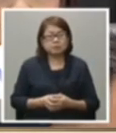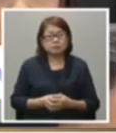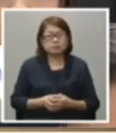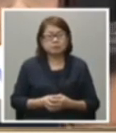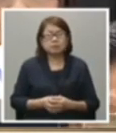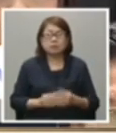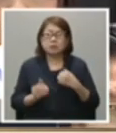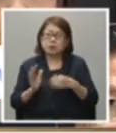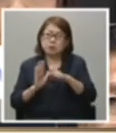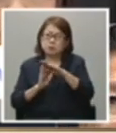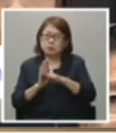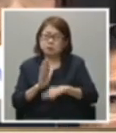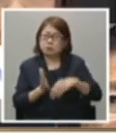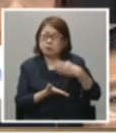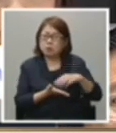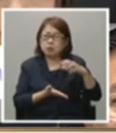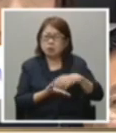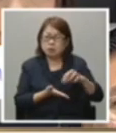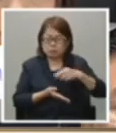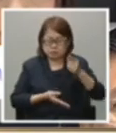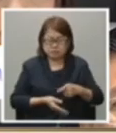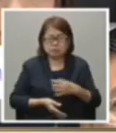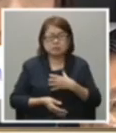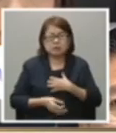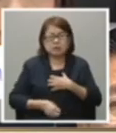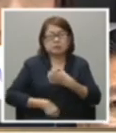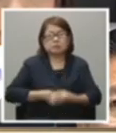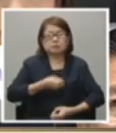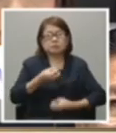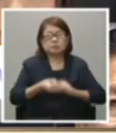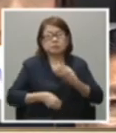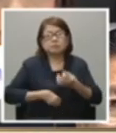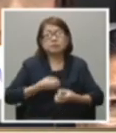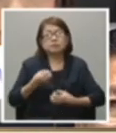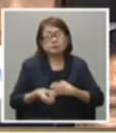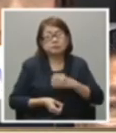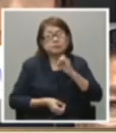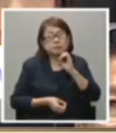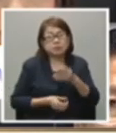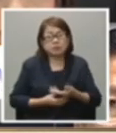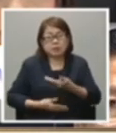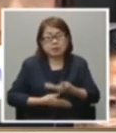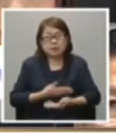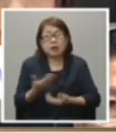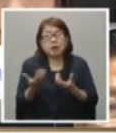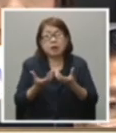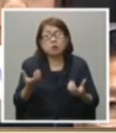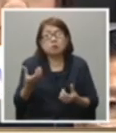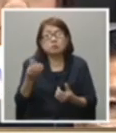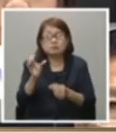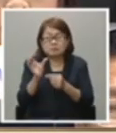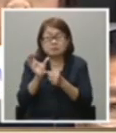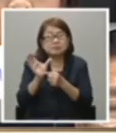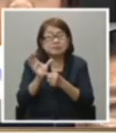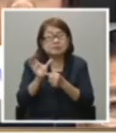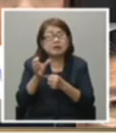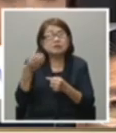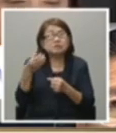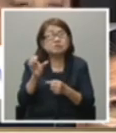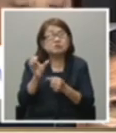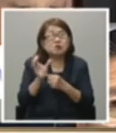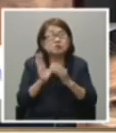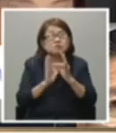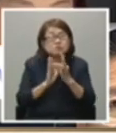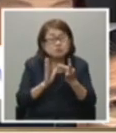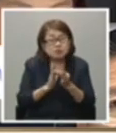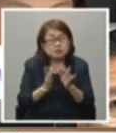ที่เล่ามาเนี่ยดิฉันต้องการจะบอกว่าออนไลน์เคยมีศักยภาพแต่พอมาเจ